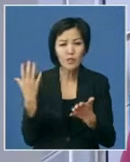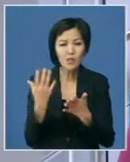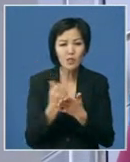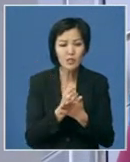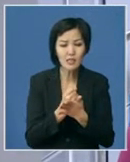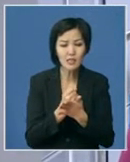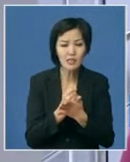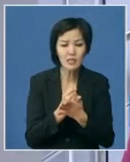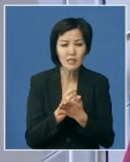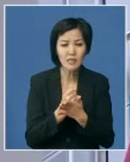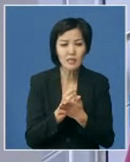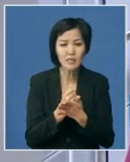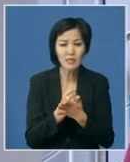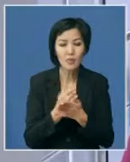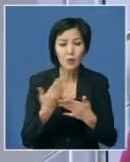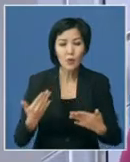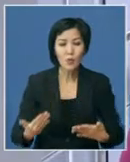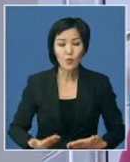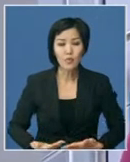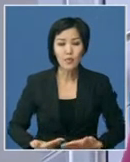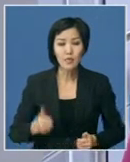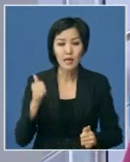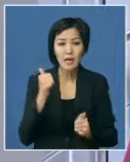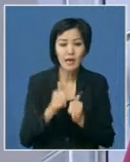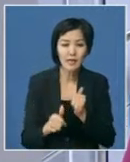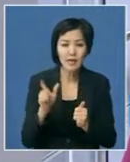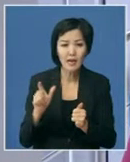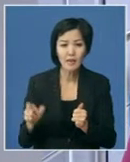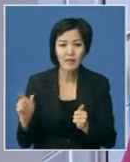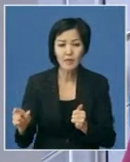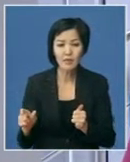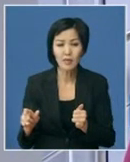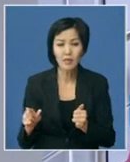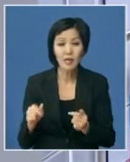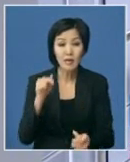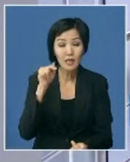жолында өмірде әргімге лайықты